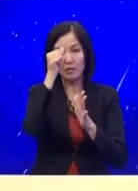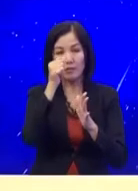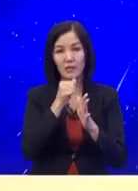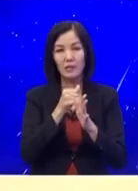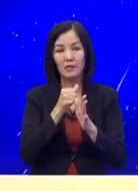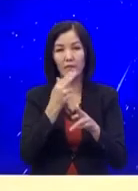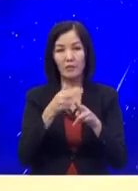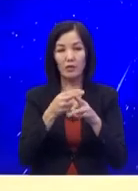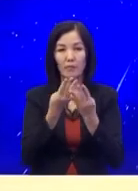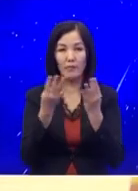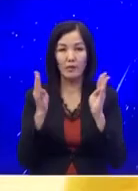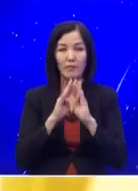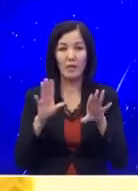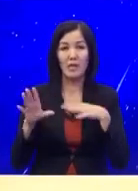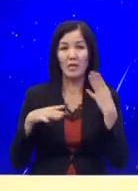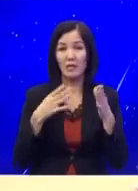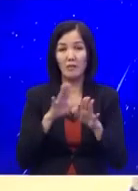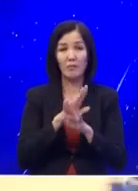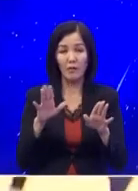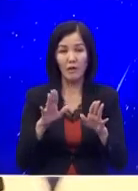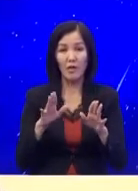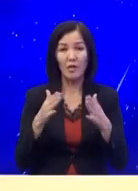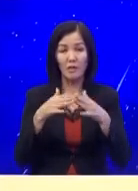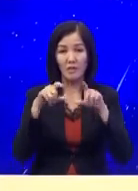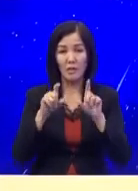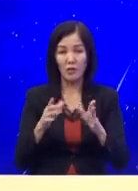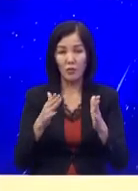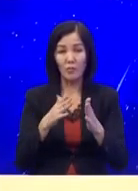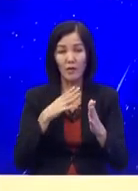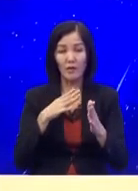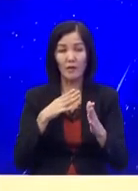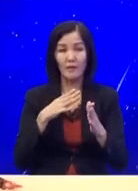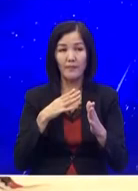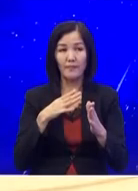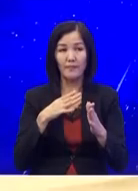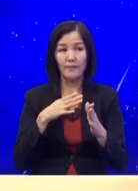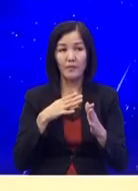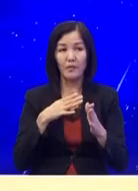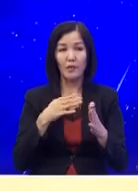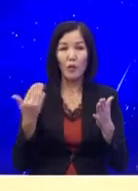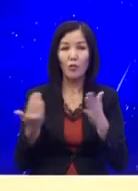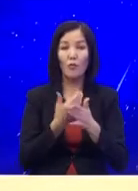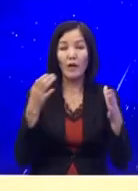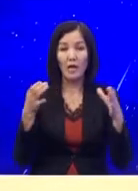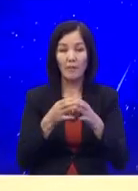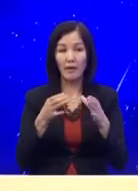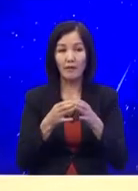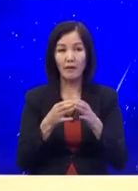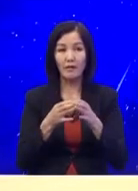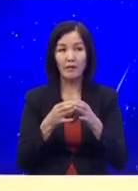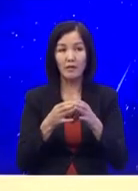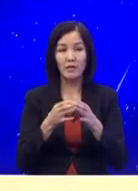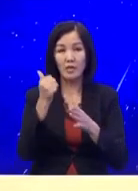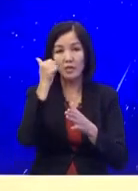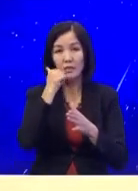пандемии, не тренировали, сидели дома, восстанавливаем физическую форму. В целом новая команда, из старых